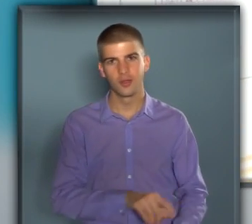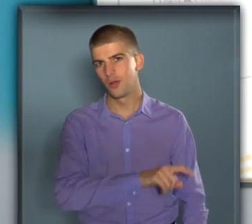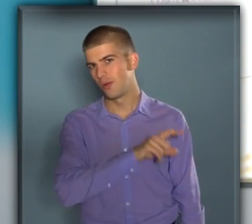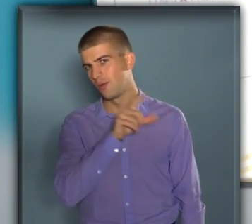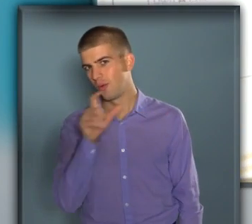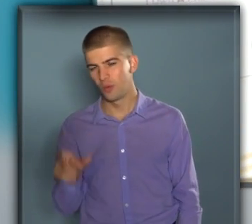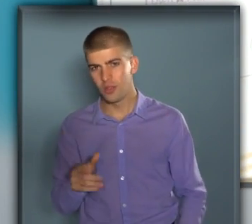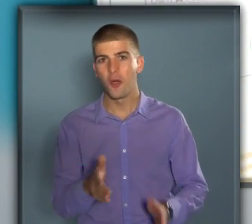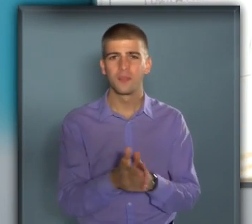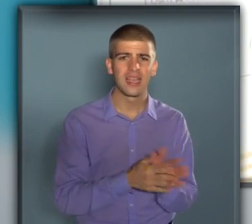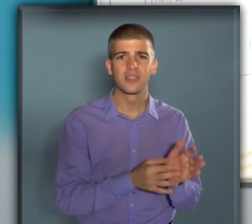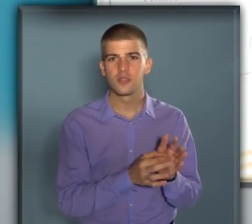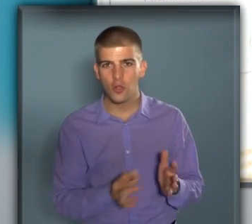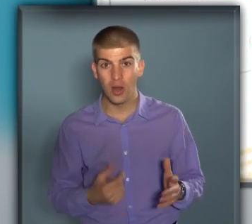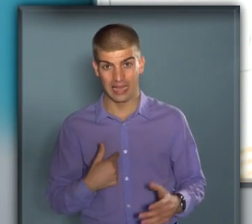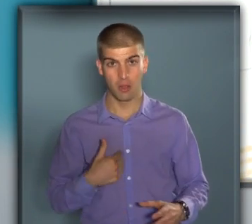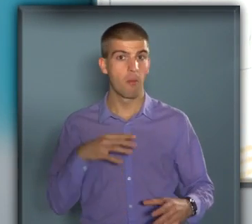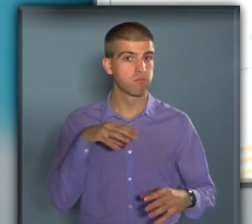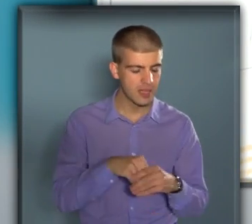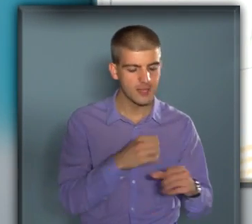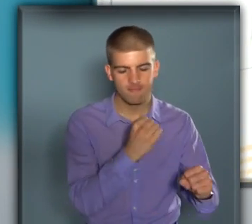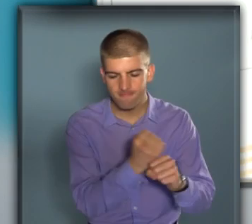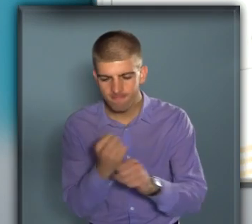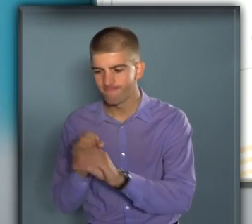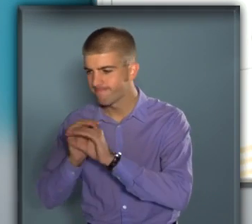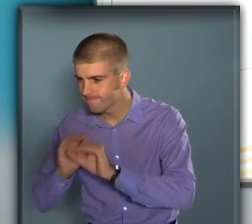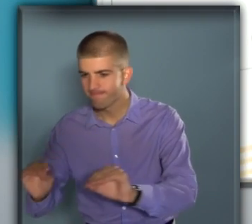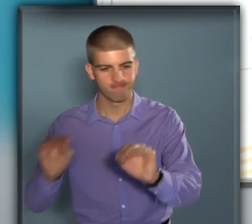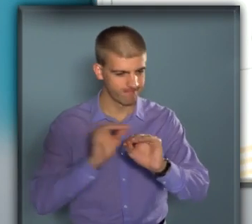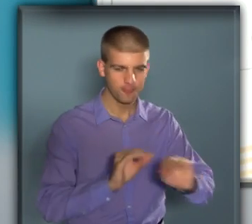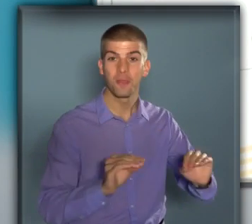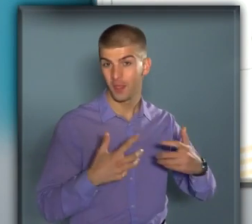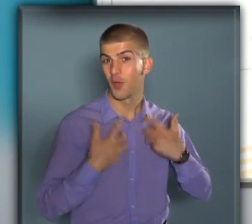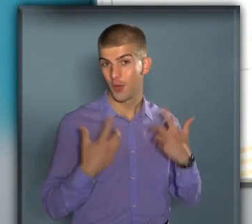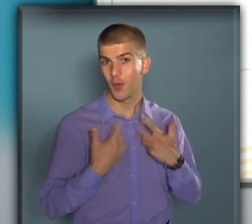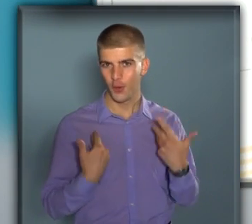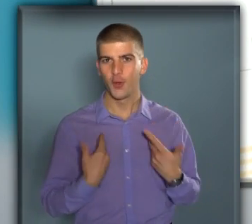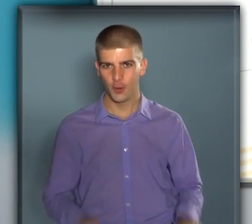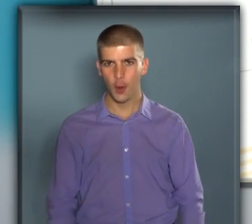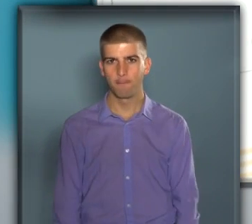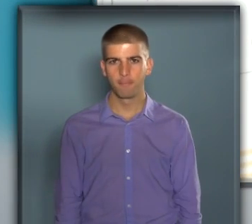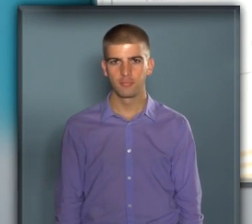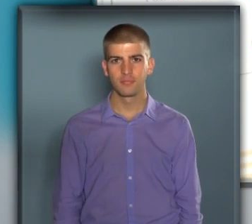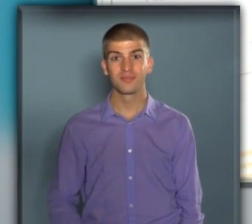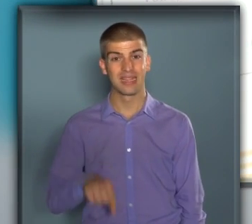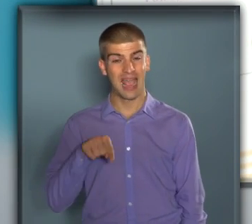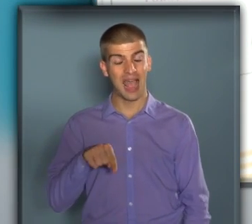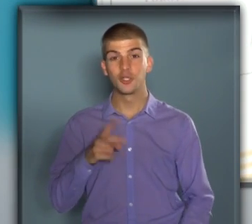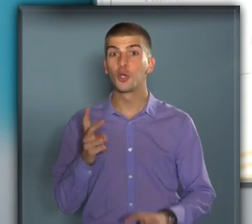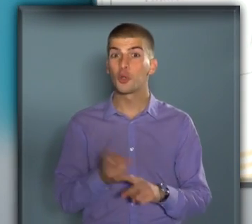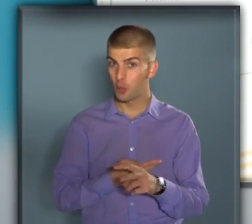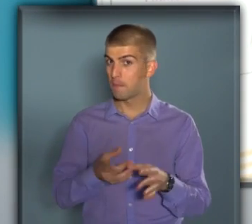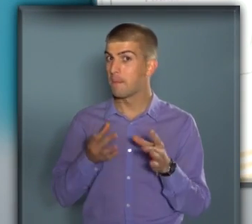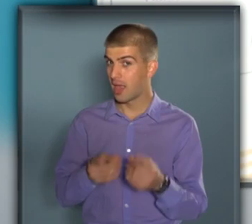és elejétől fogva részt vehettem ebben a munkában, nagyon-nagyon örülök neki, és még azt is szeretném elmondani, hogy ez Kőbányához